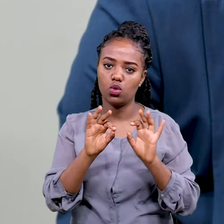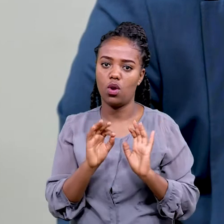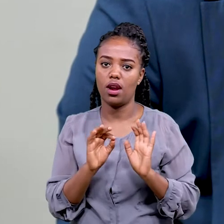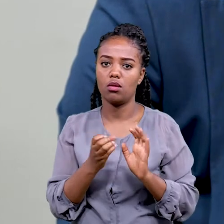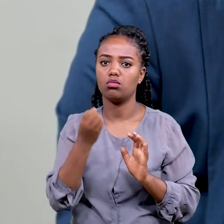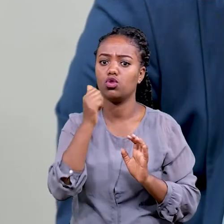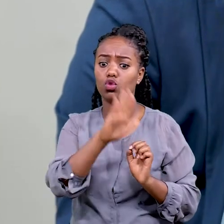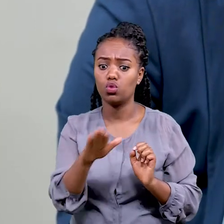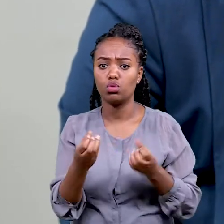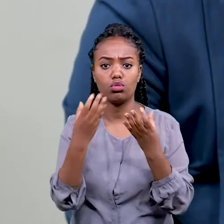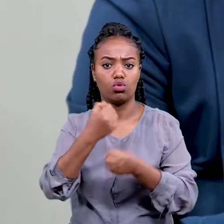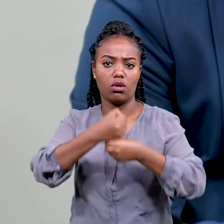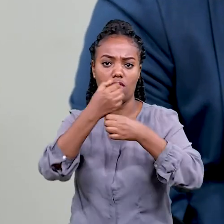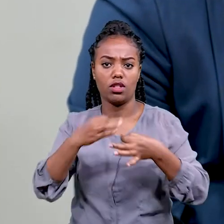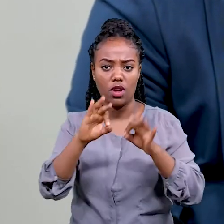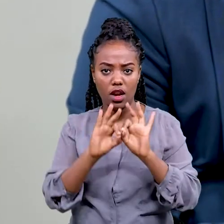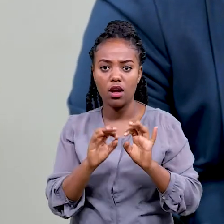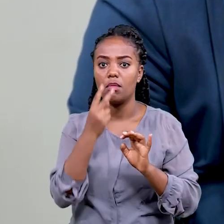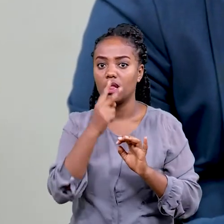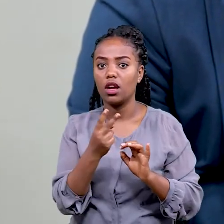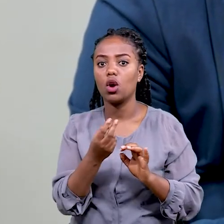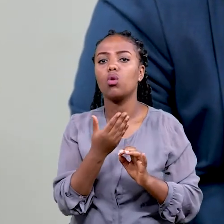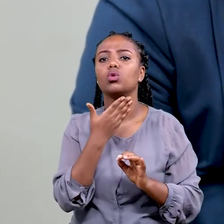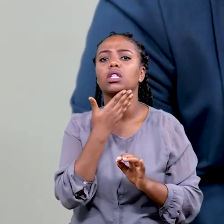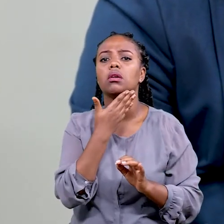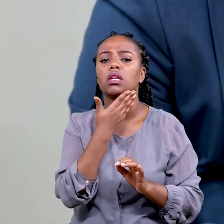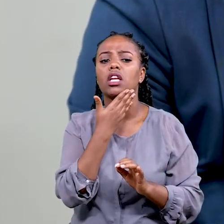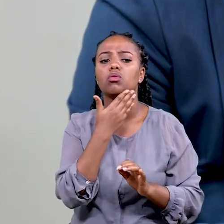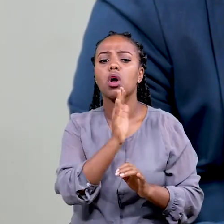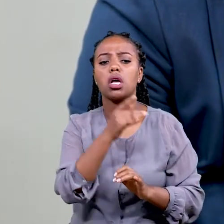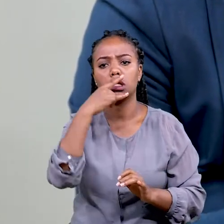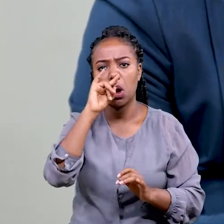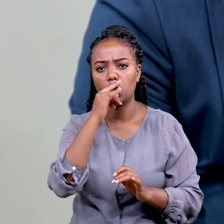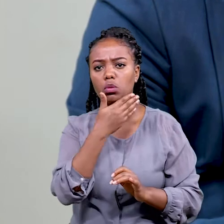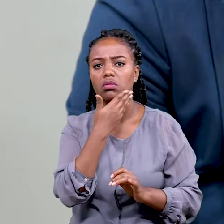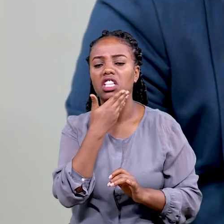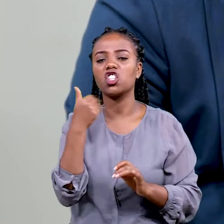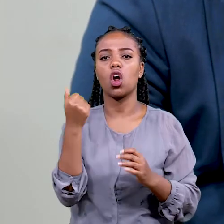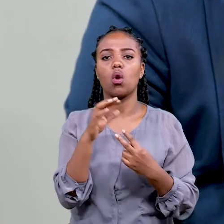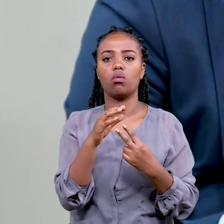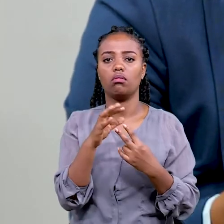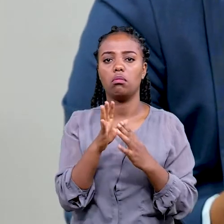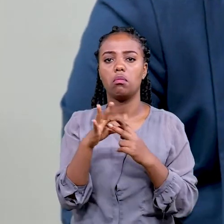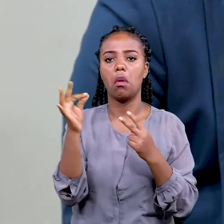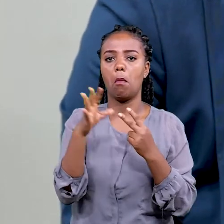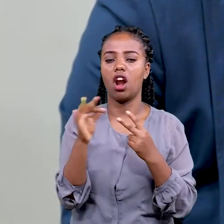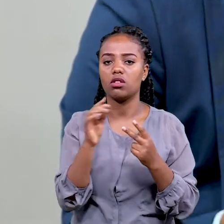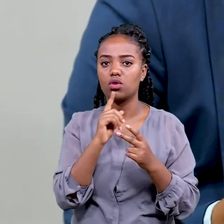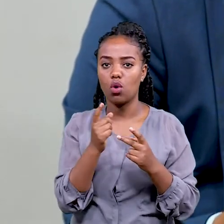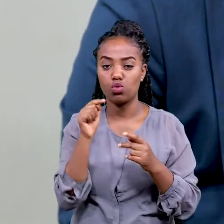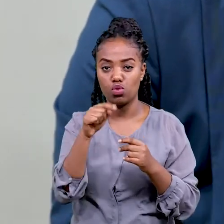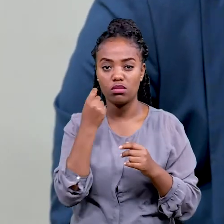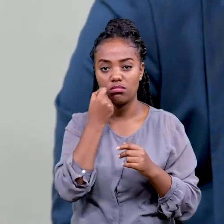ያስፈልጋቸዋል። ልጆቹን ብዙ ድጋፍ ያስፈልጋቸዋል። የሚታየው ሁልጊዜ ዘ ቤስት ኢንተረስት ኦፍ ዘ ቻይልድ ነው ብለናል። ዘ ቤስት ኢንተረስት ኦፍ ዘ ቻይልድን